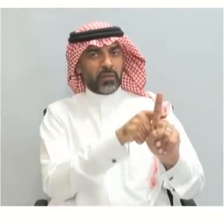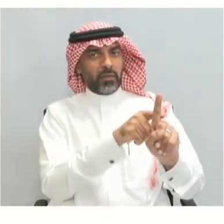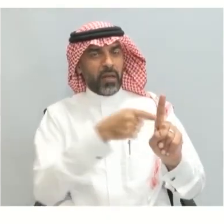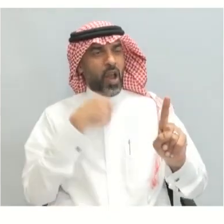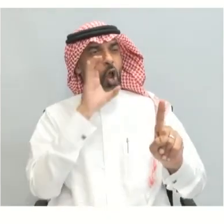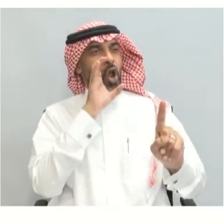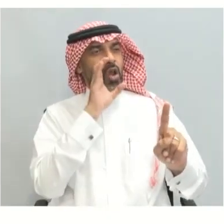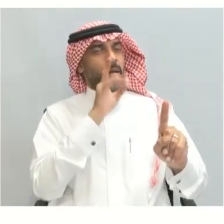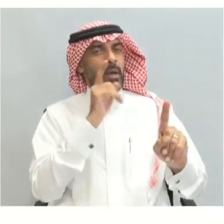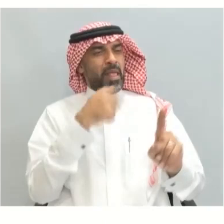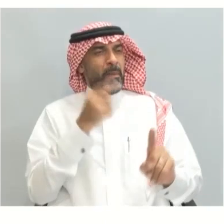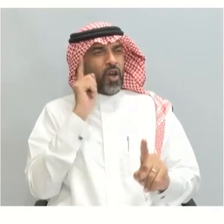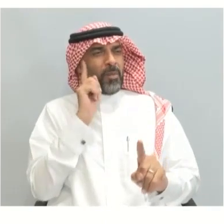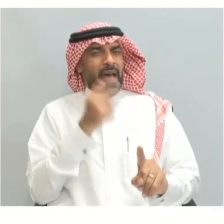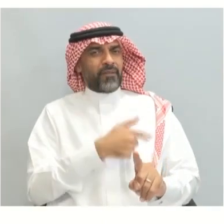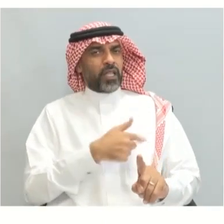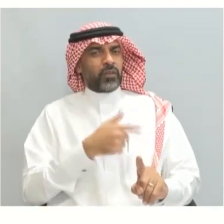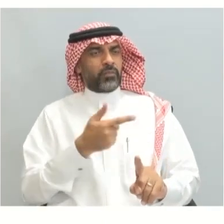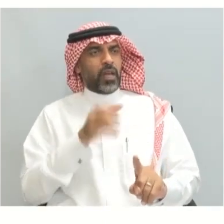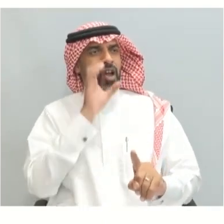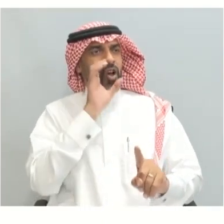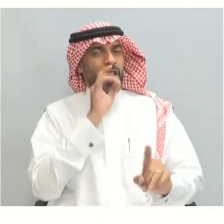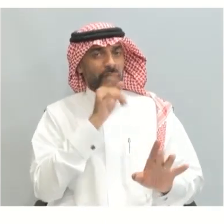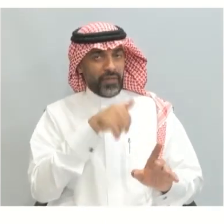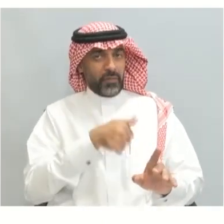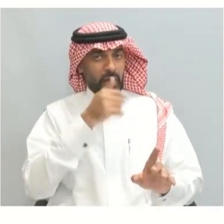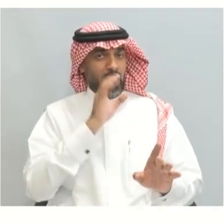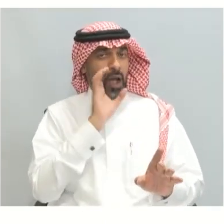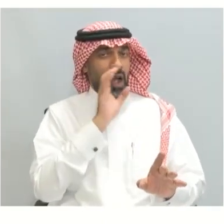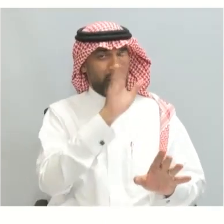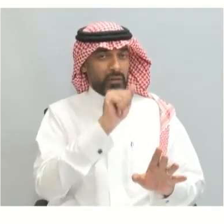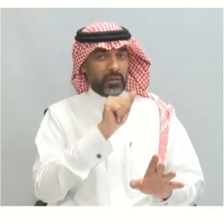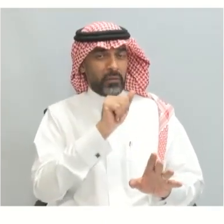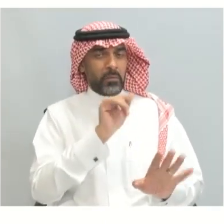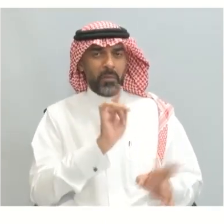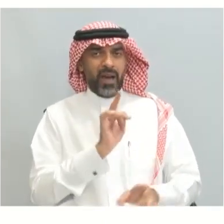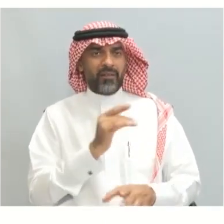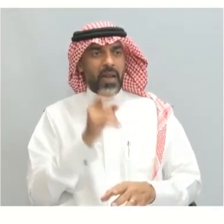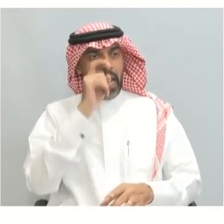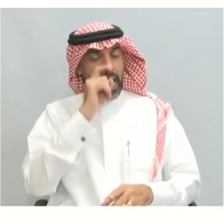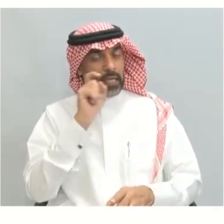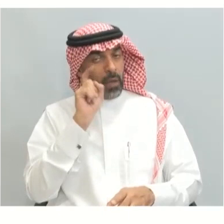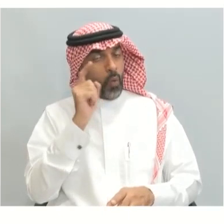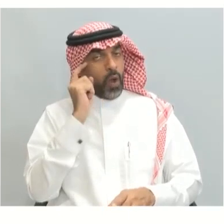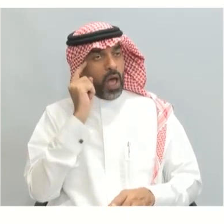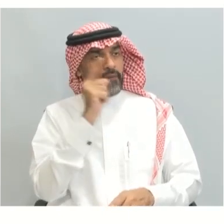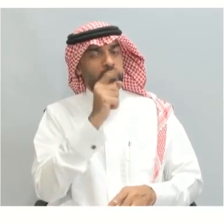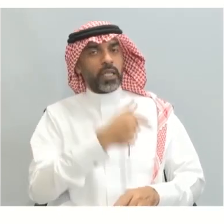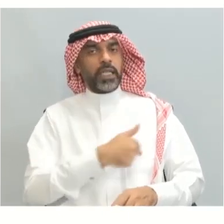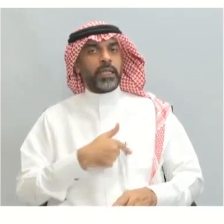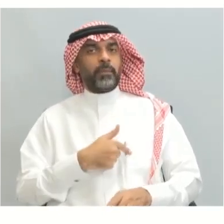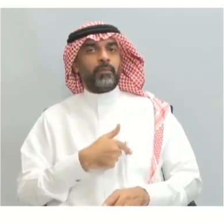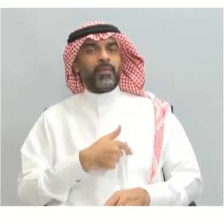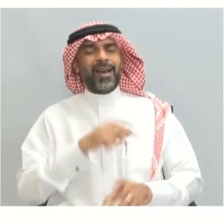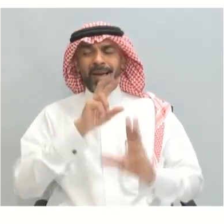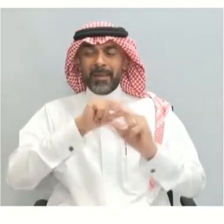نناديه باسمه فلا بد من معرفه اسمه فلا بد من معرفه عنوان الخريطه لكي